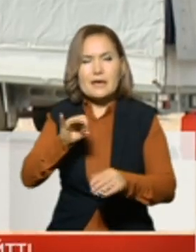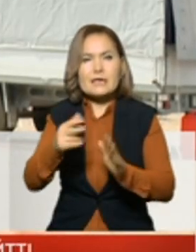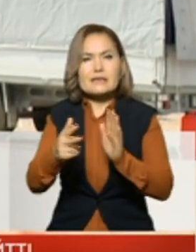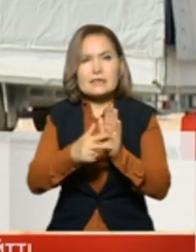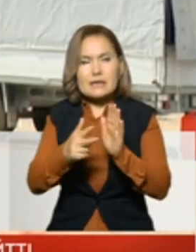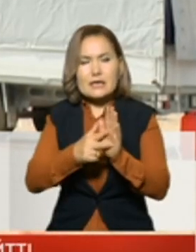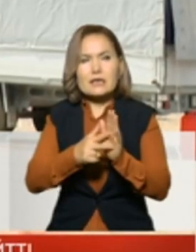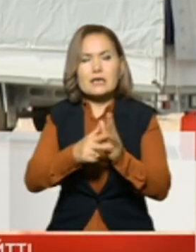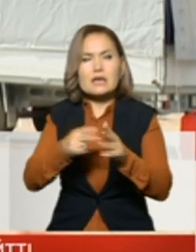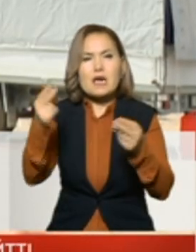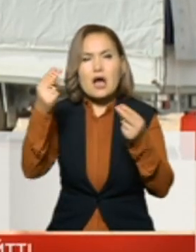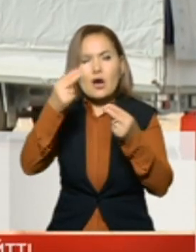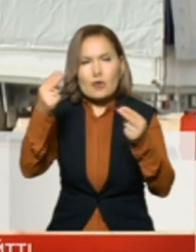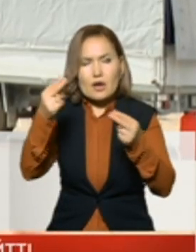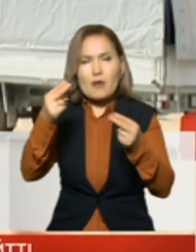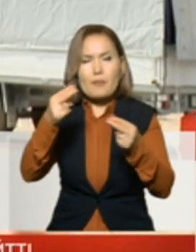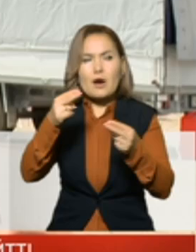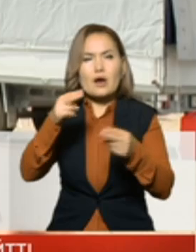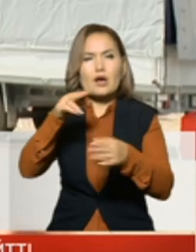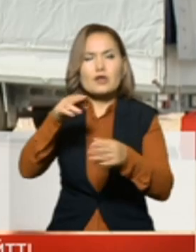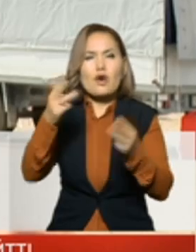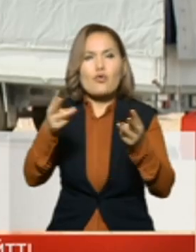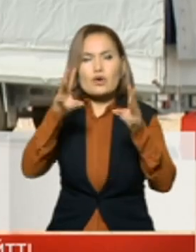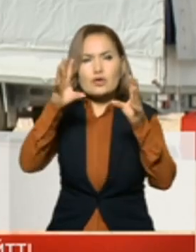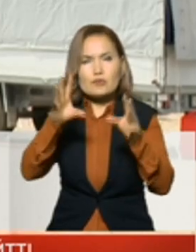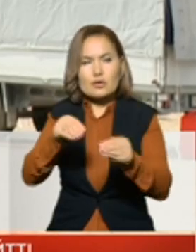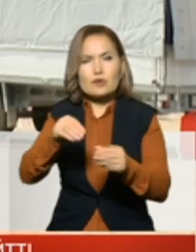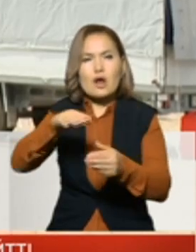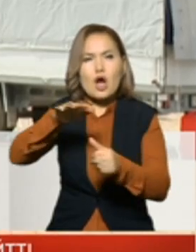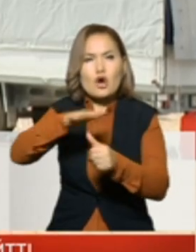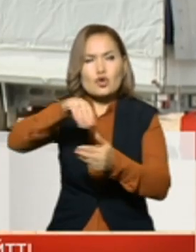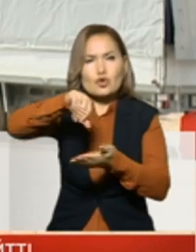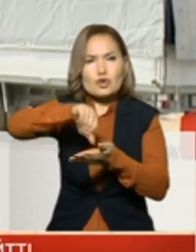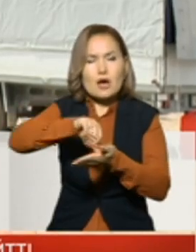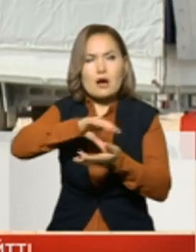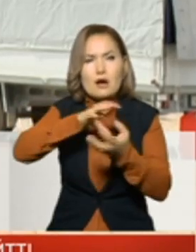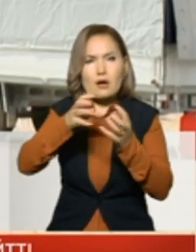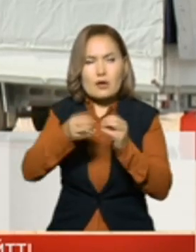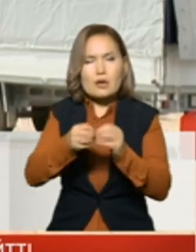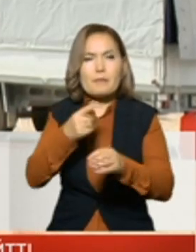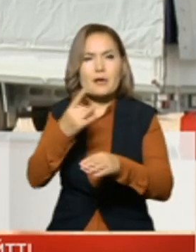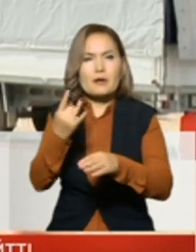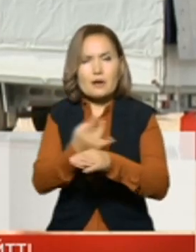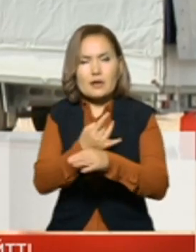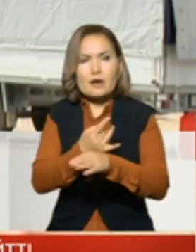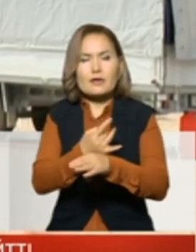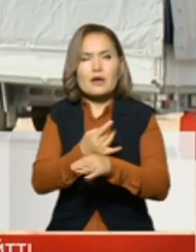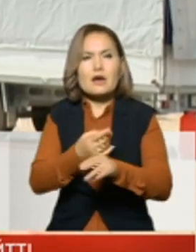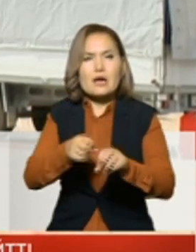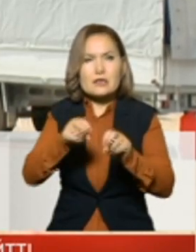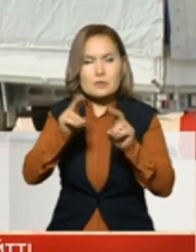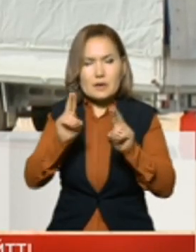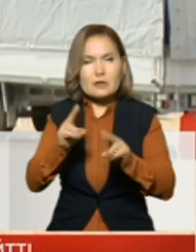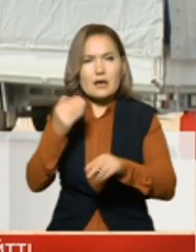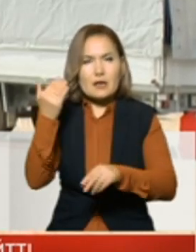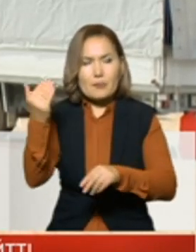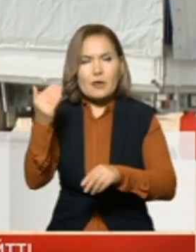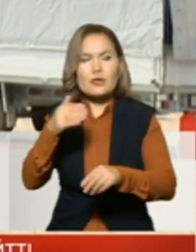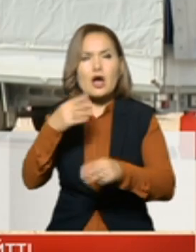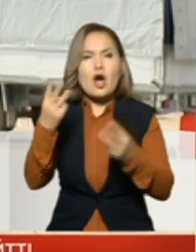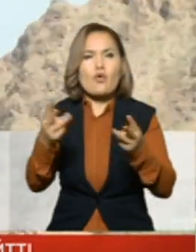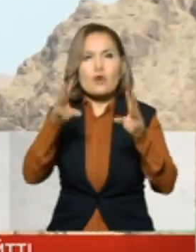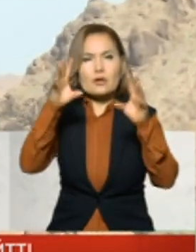өрт сөндіруді жаттыққан болатынбыз. Алайда осы оқу жаттығуда бірінші рет еврокоптермен жаңағы